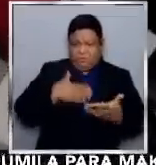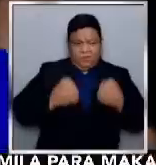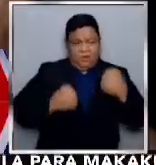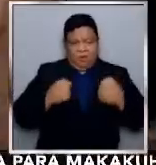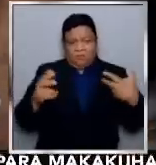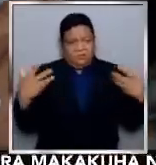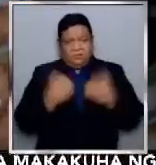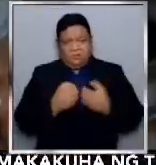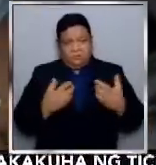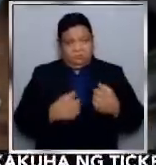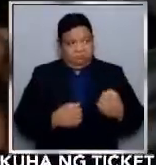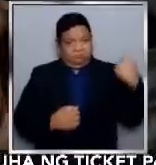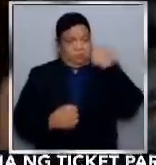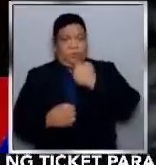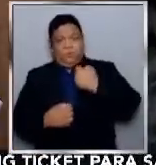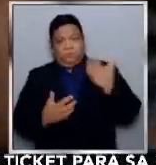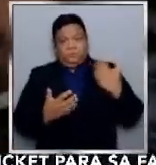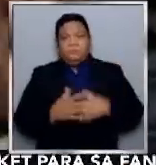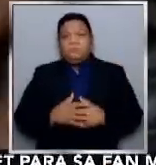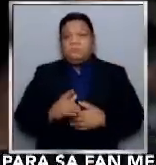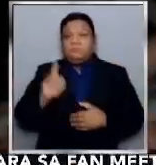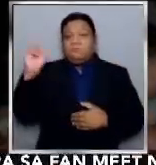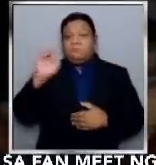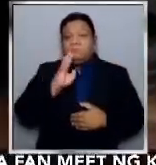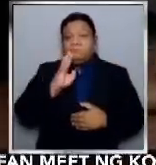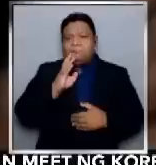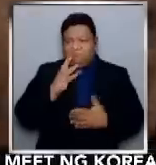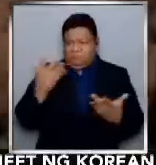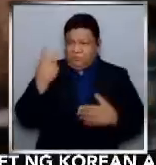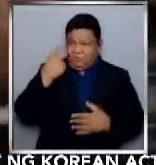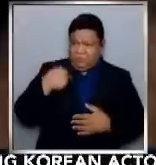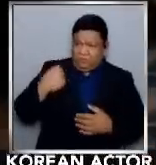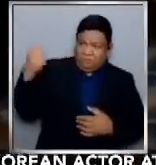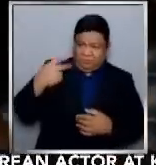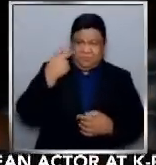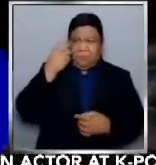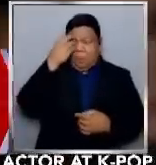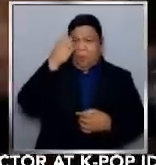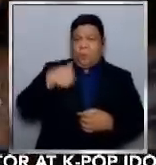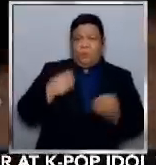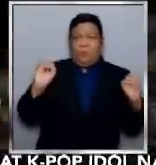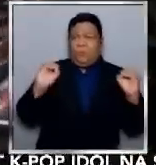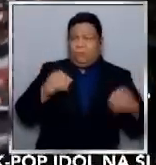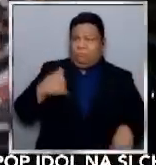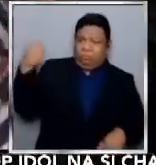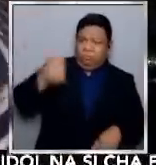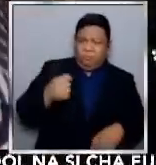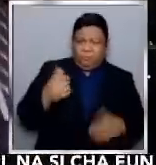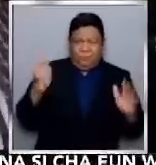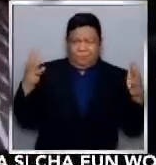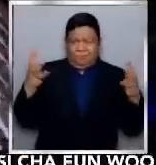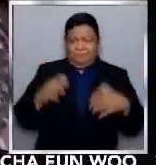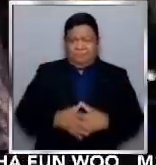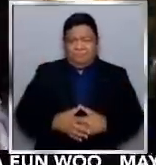sinapak. Sinapak ko, ay magay mukha ko. Ano ba? Hindi naman ako nanapak. Ba't ako nanapak? Nang